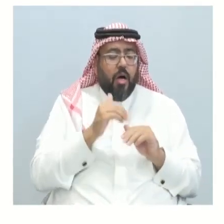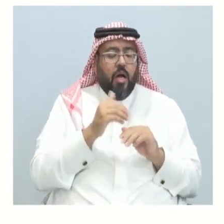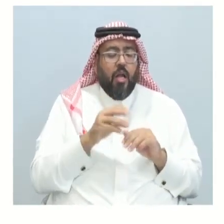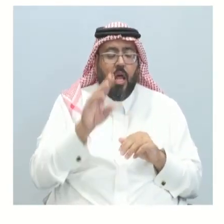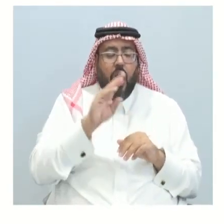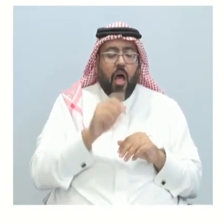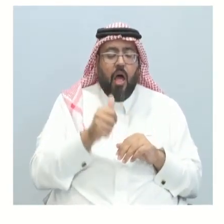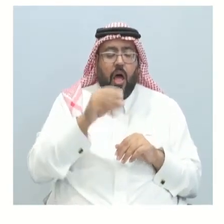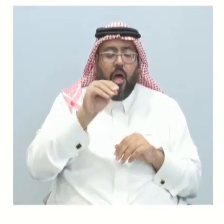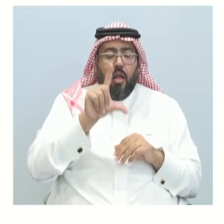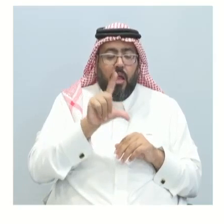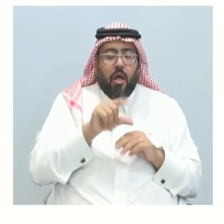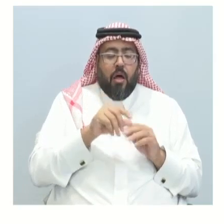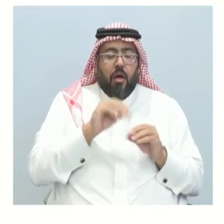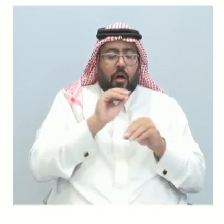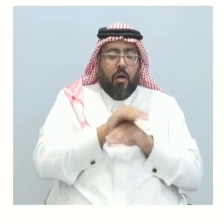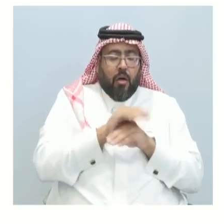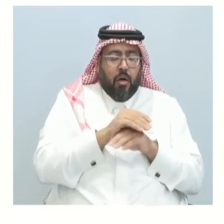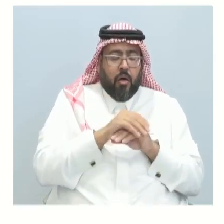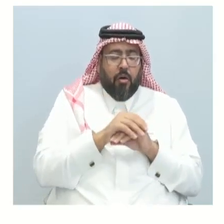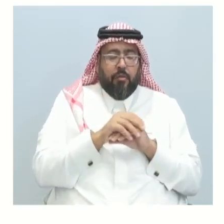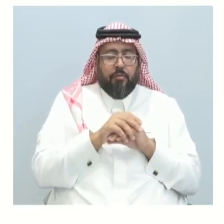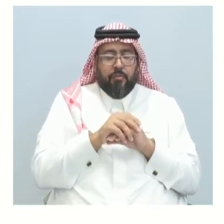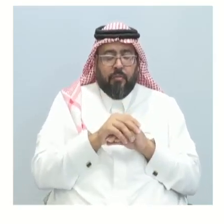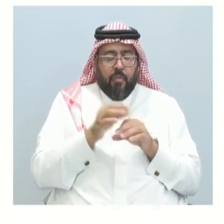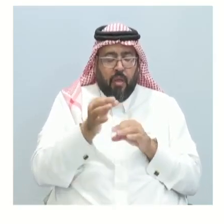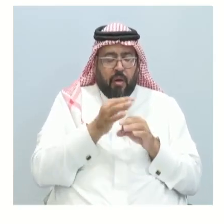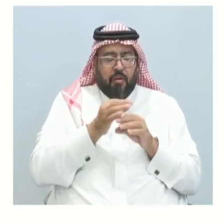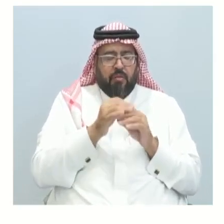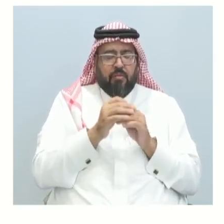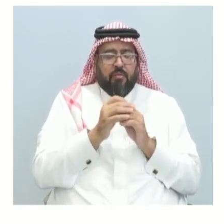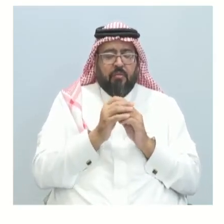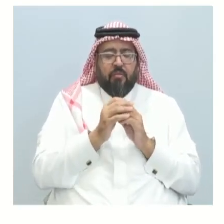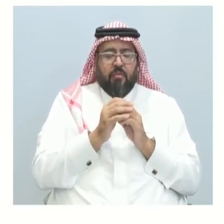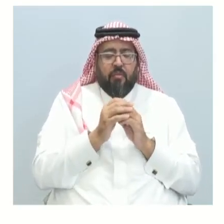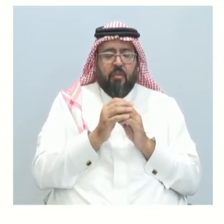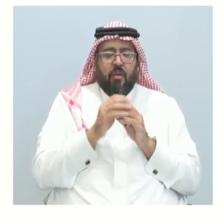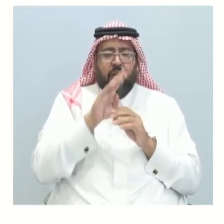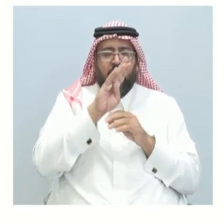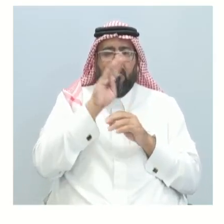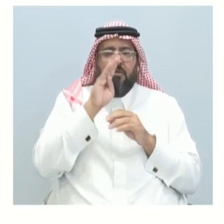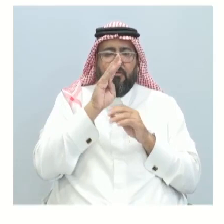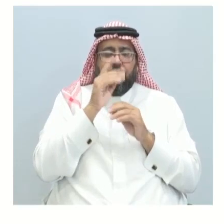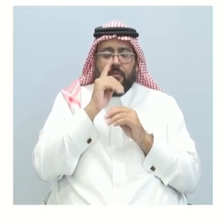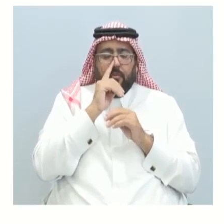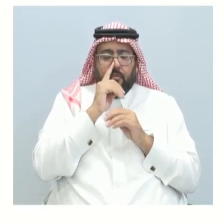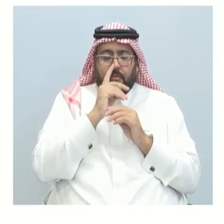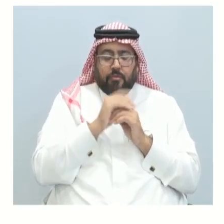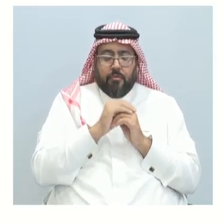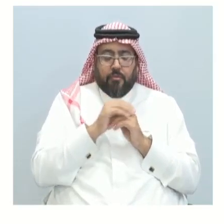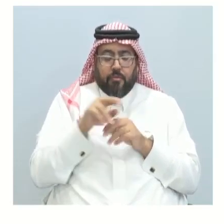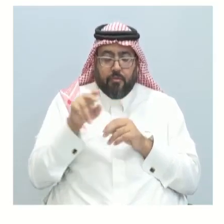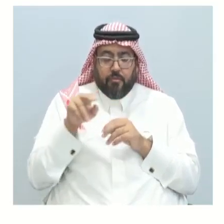بتقدير تقديم الخير لهم هم هم اقرب الناس اليك من الزوجات وكذلك